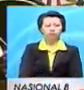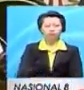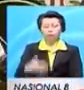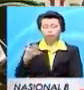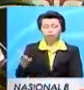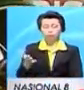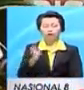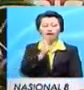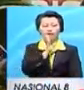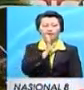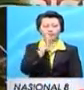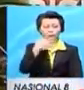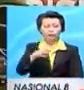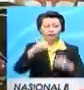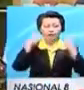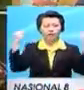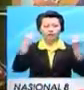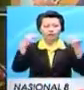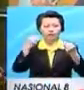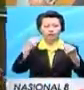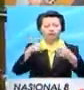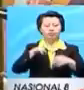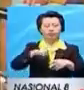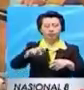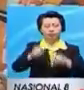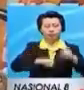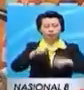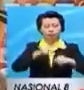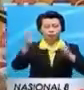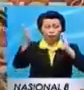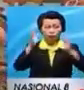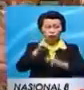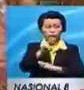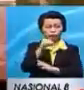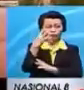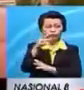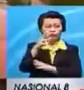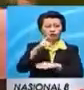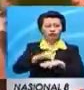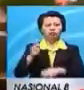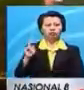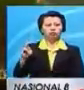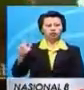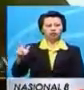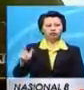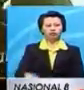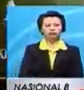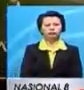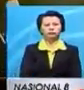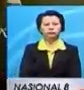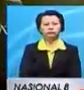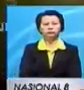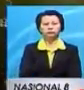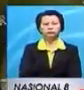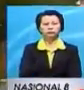Beliau berkata demikian selepas Majlis Pelancaran Jelajah Malaysia 2016 di Ibu Negara.